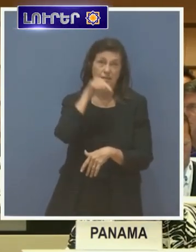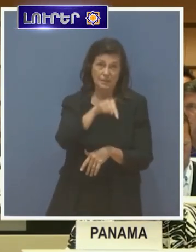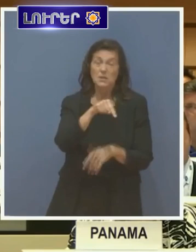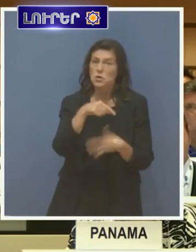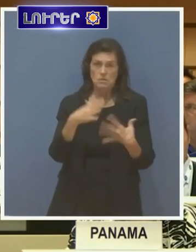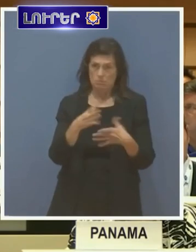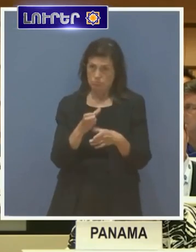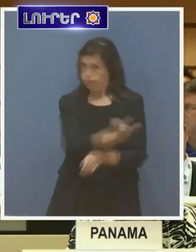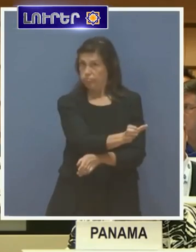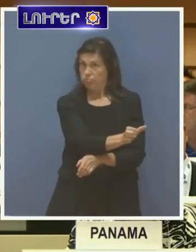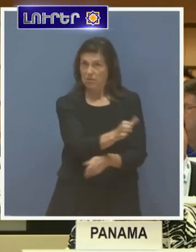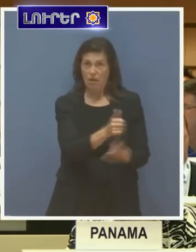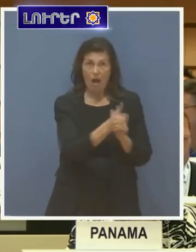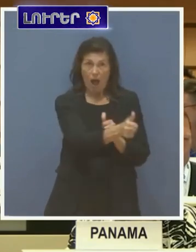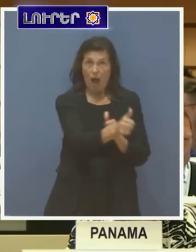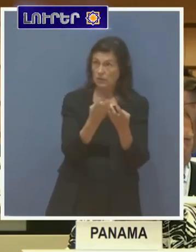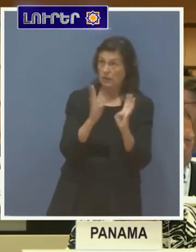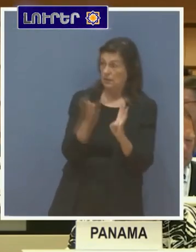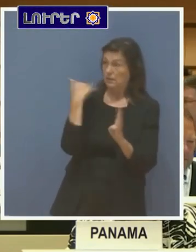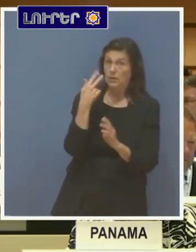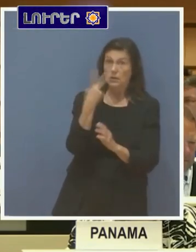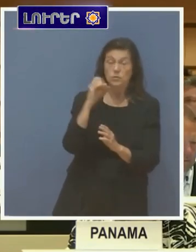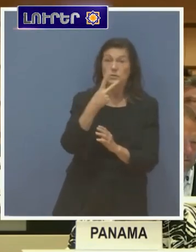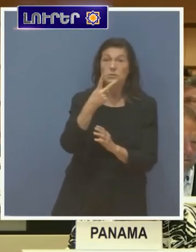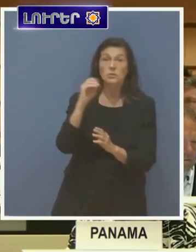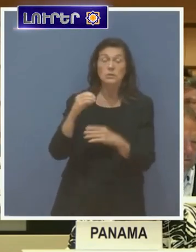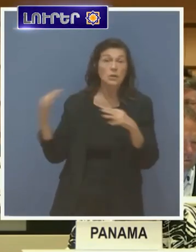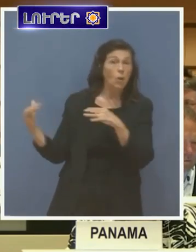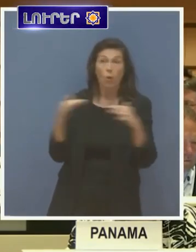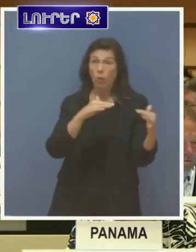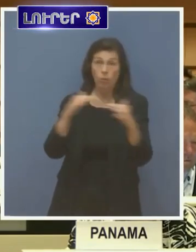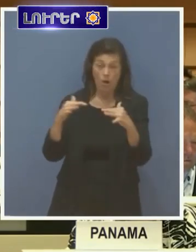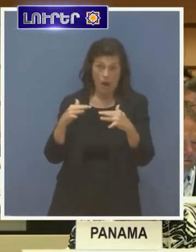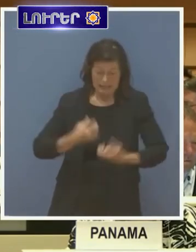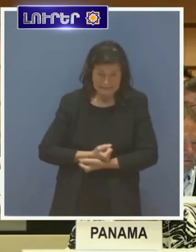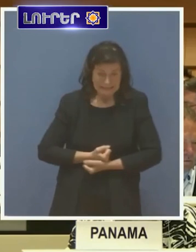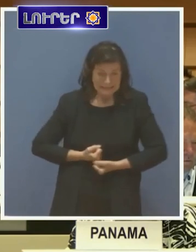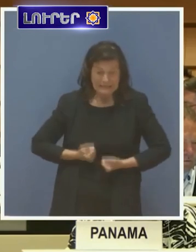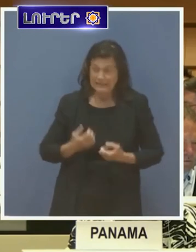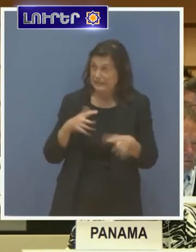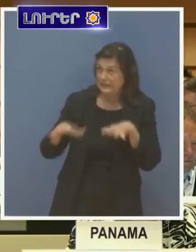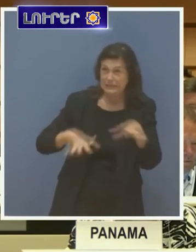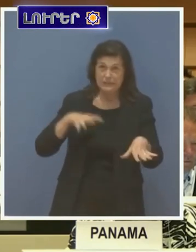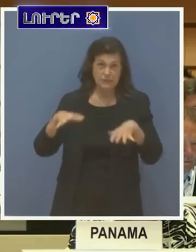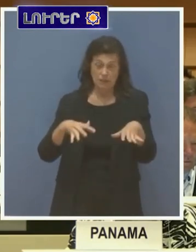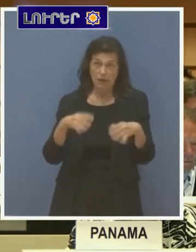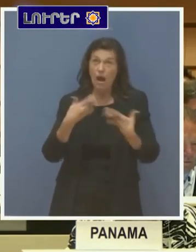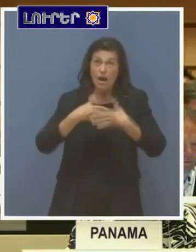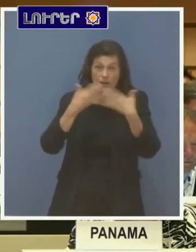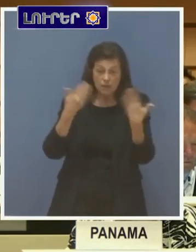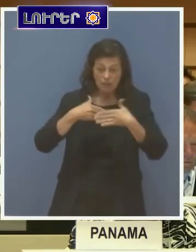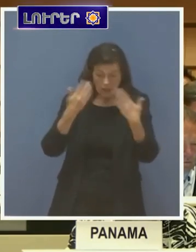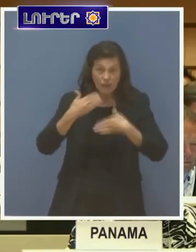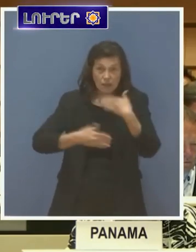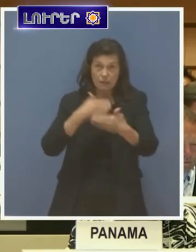ընդունին բնիկ տարածքներով դեօկուպացիա եւ ինքնորոշումի իրավունքի վերաբերյալ իրավական փաստաթուղթ, որը պատահի կթառնա անդամ պետություններու